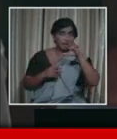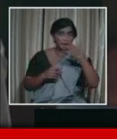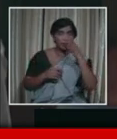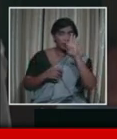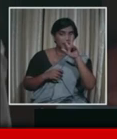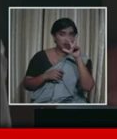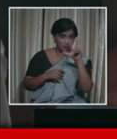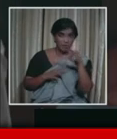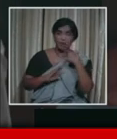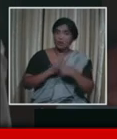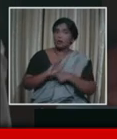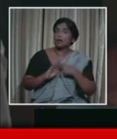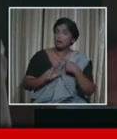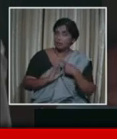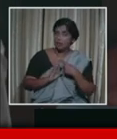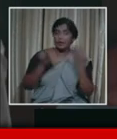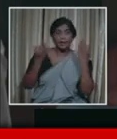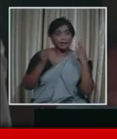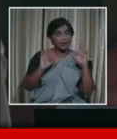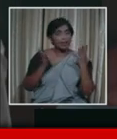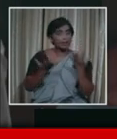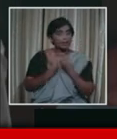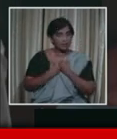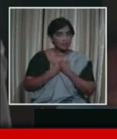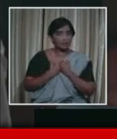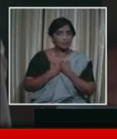1948 මේ රට නිදහස ලැබනකොට